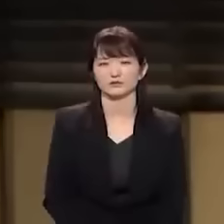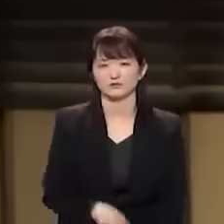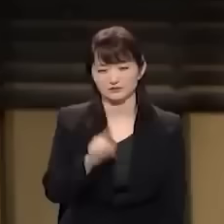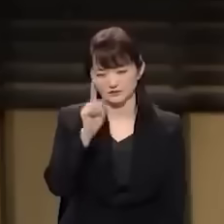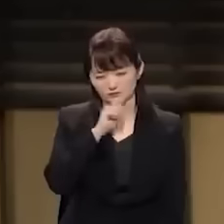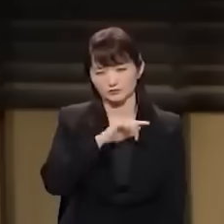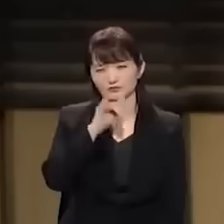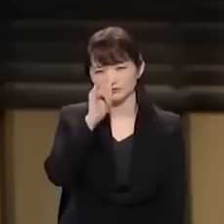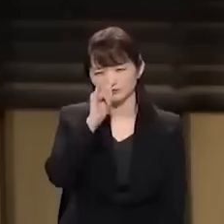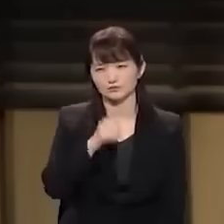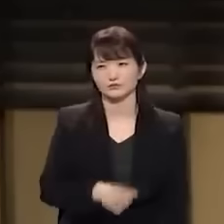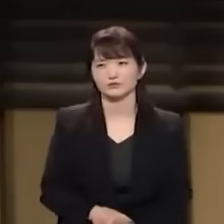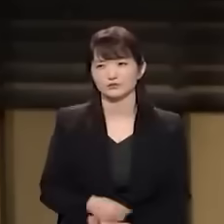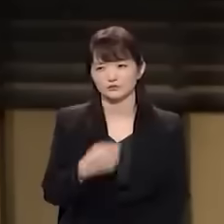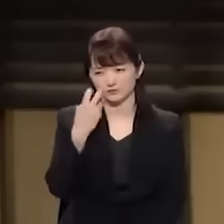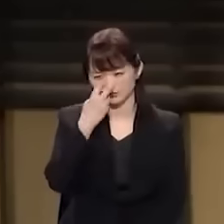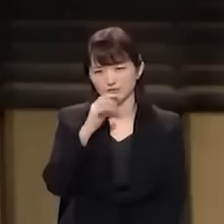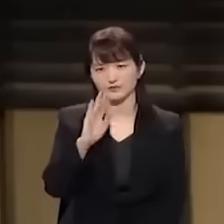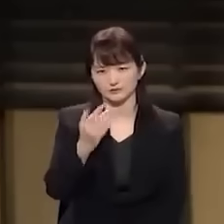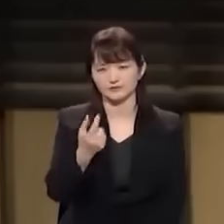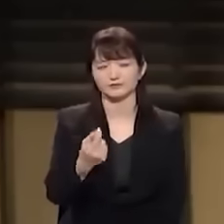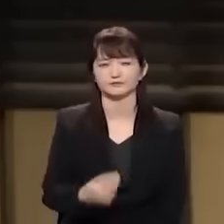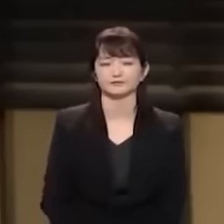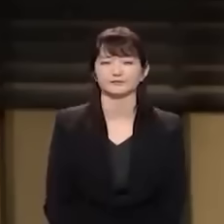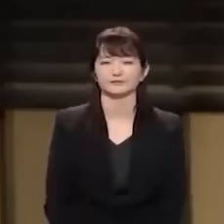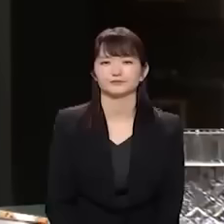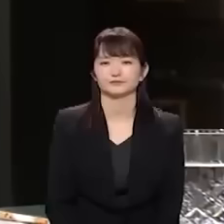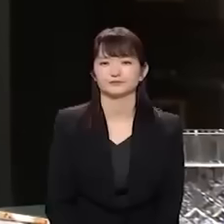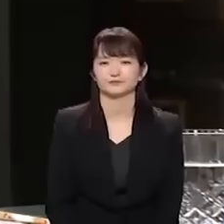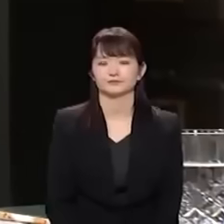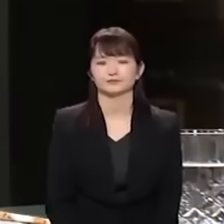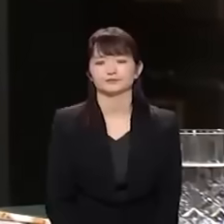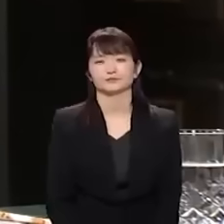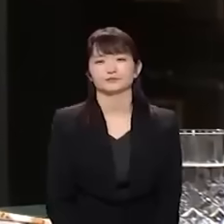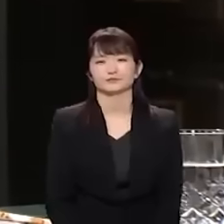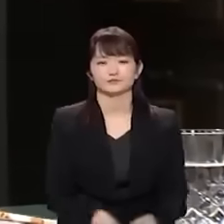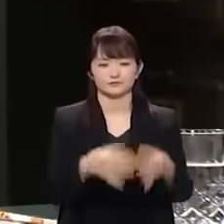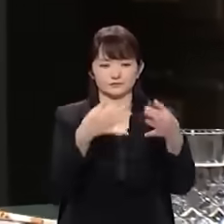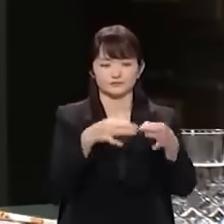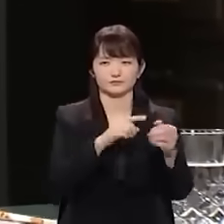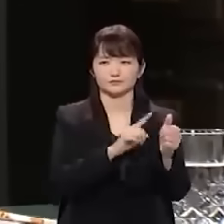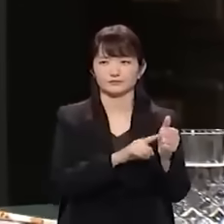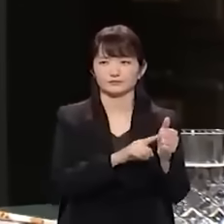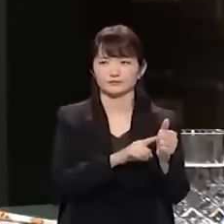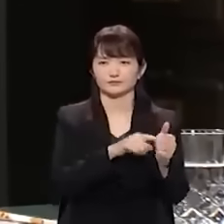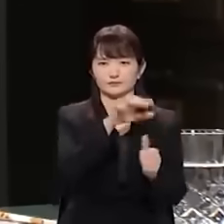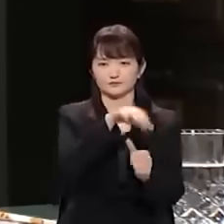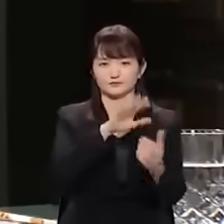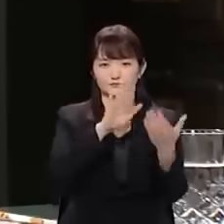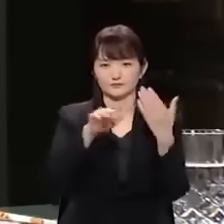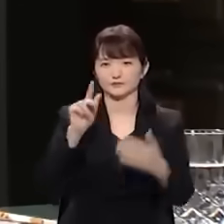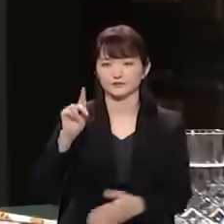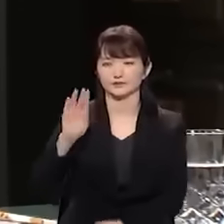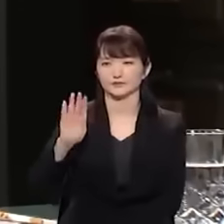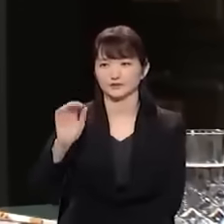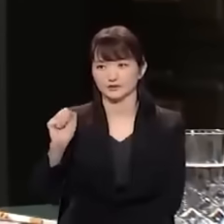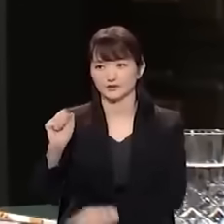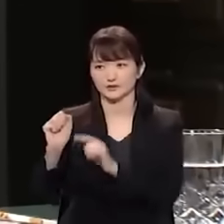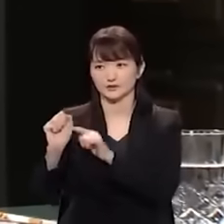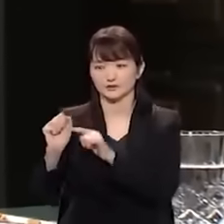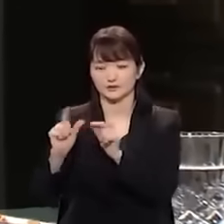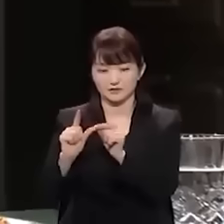가능성도 있기 때문에 검토가 될 걸로 보입니다 알겠습니다 아무튼 뭐 김호중 씨 저렇게 되고 나서 KBS 그래는